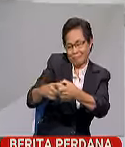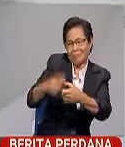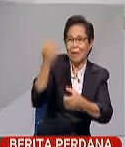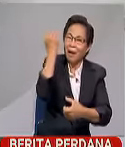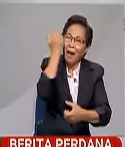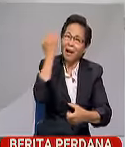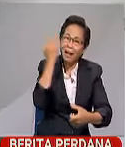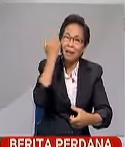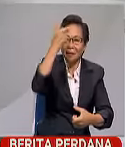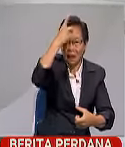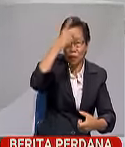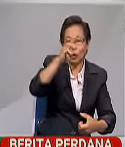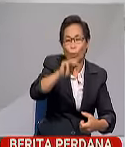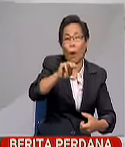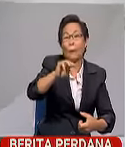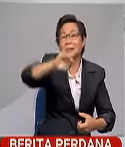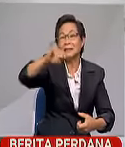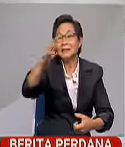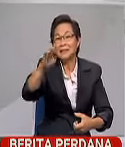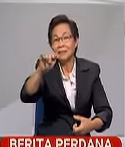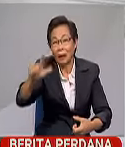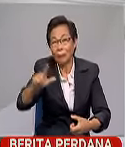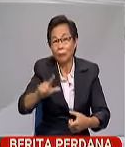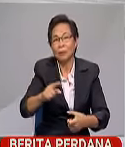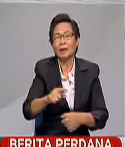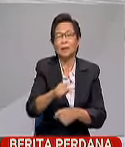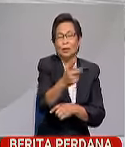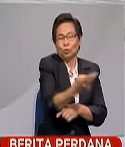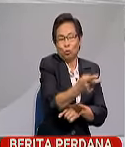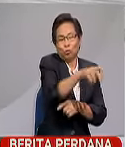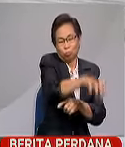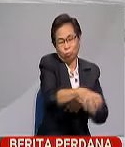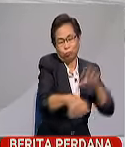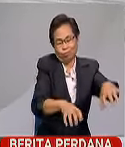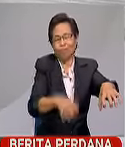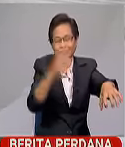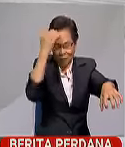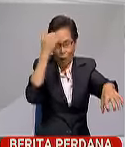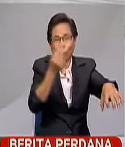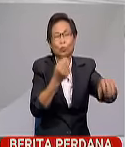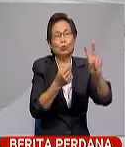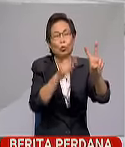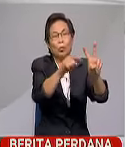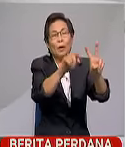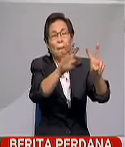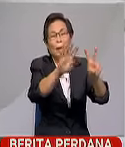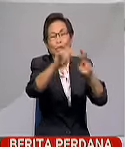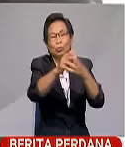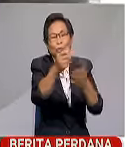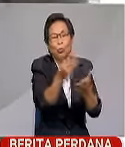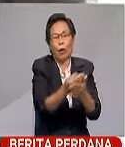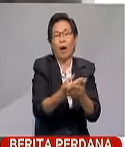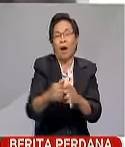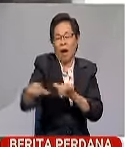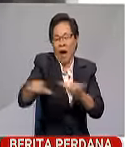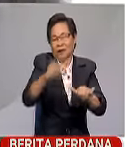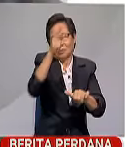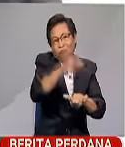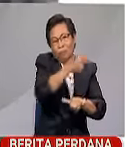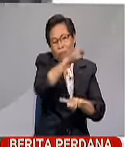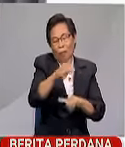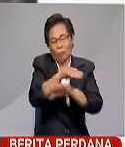Datuk Muhammad Jamil Hussein memutuskan responden mengetahui wang 2.4 juta ringgit duit merupakan hasil aktiviti haram